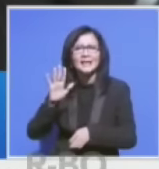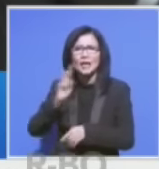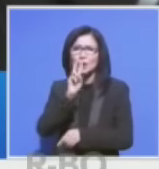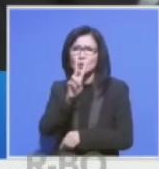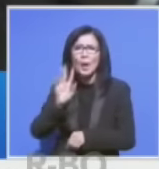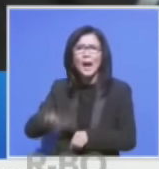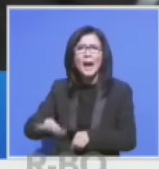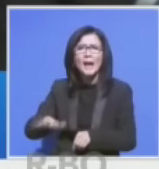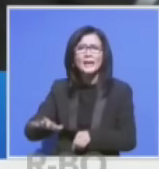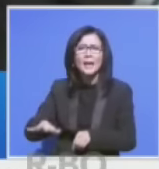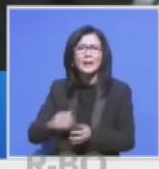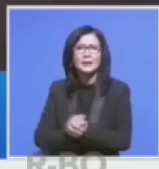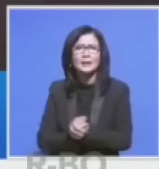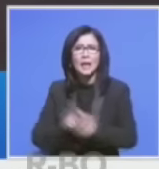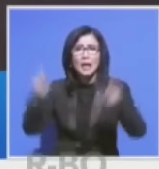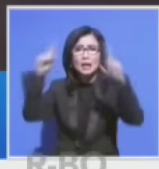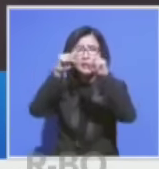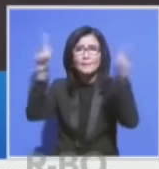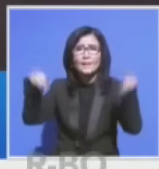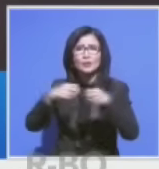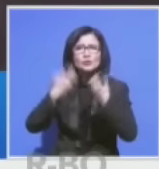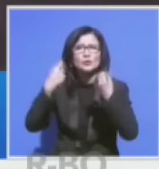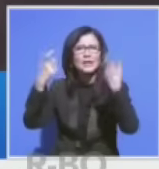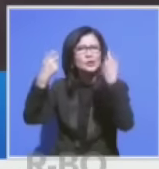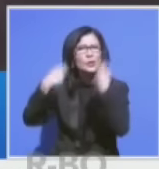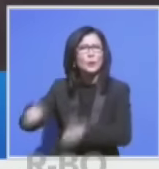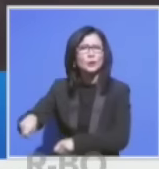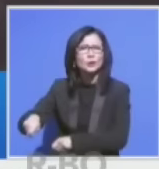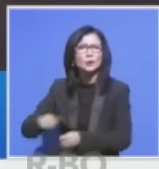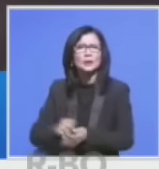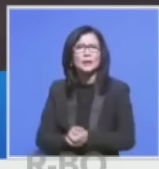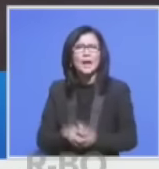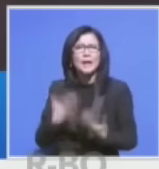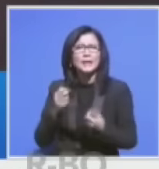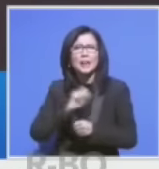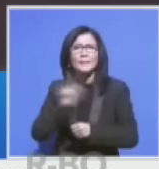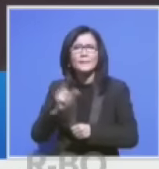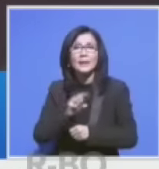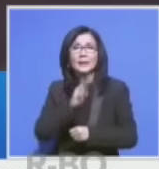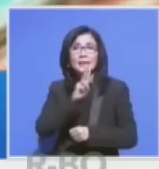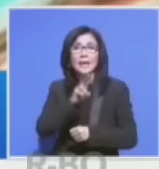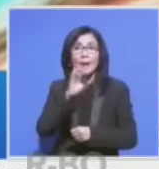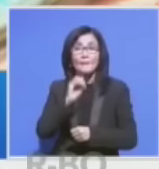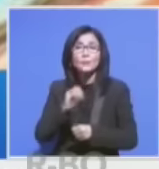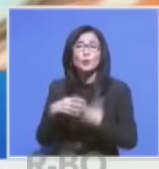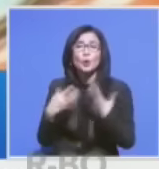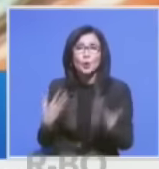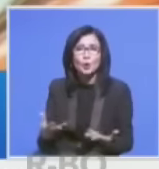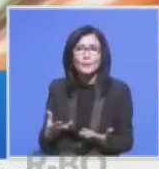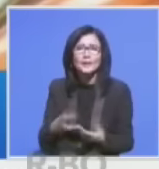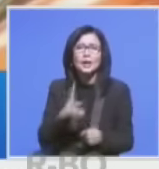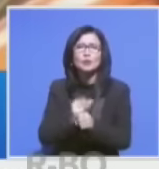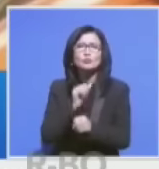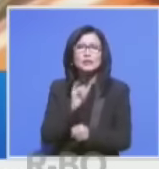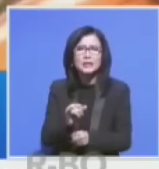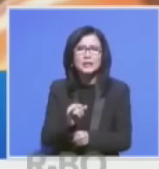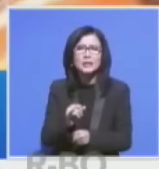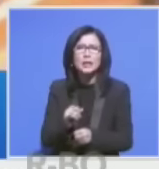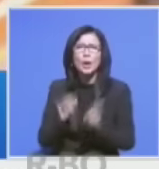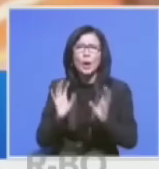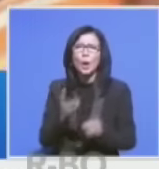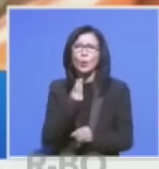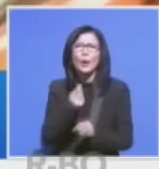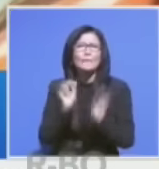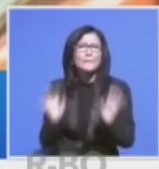anaknya. Spanduk travel juga telah dicopot. Sejauh ini, ada lebih dari 30 korban yang menderita kerugian hingga ratusan